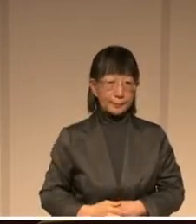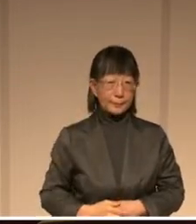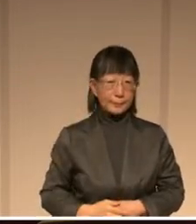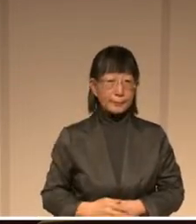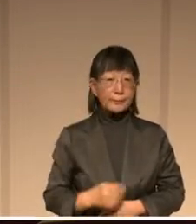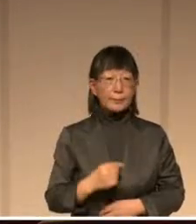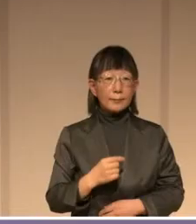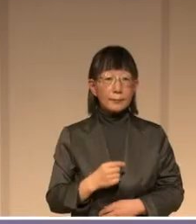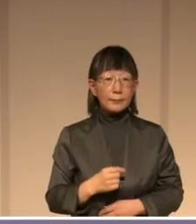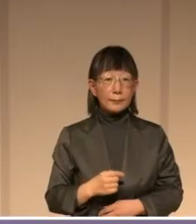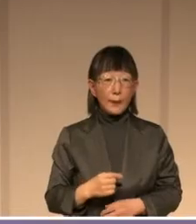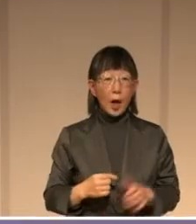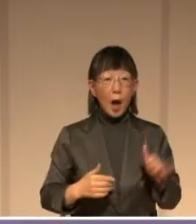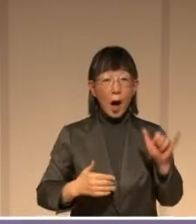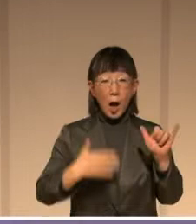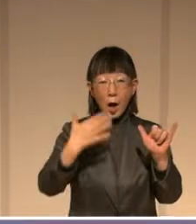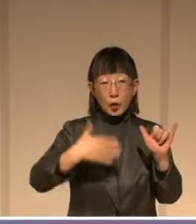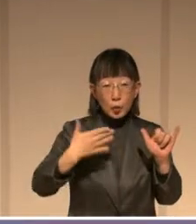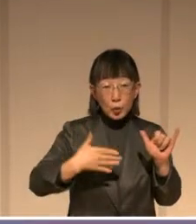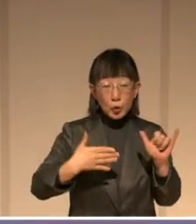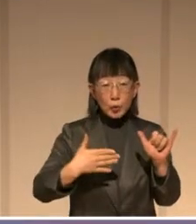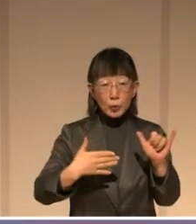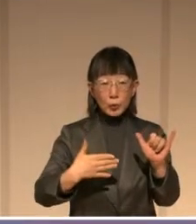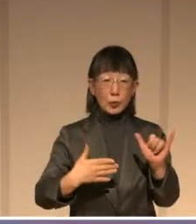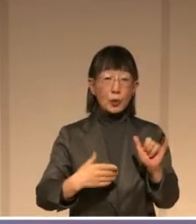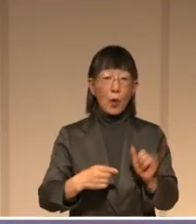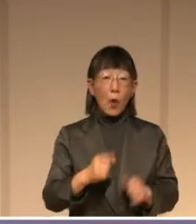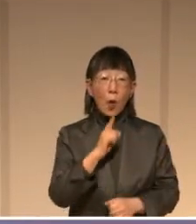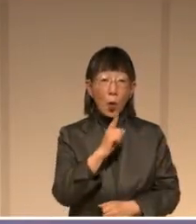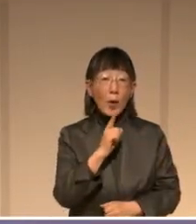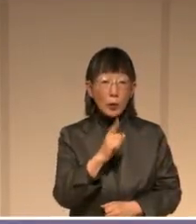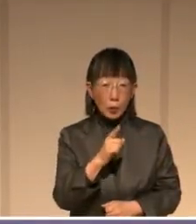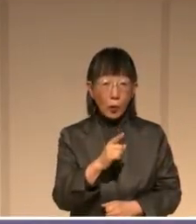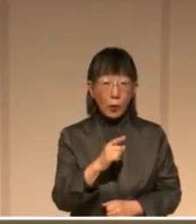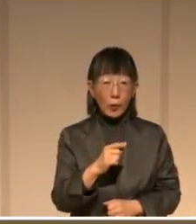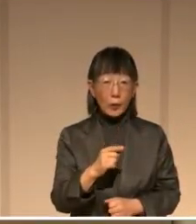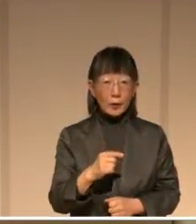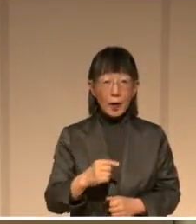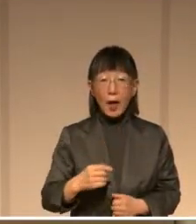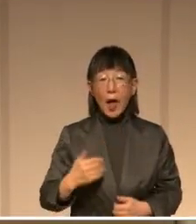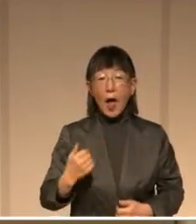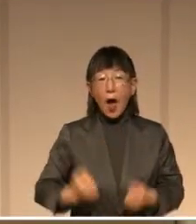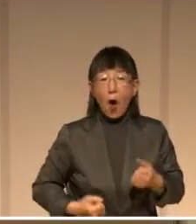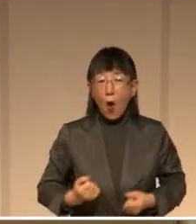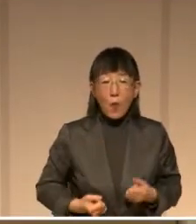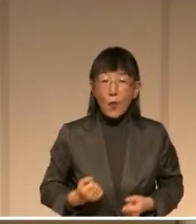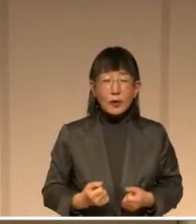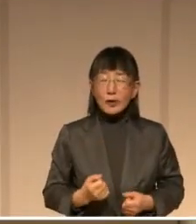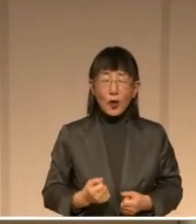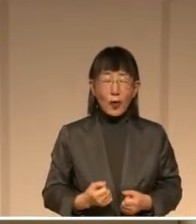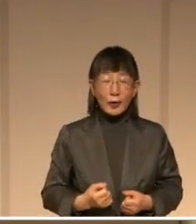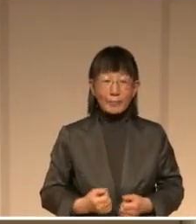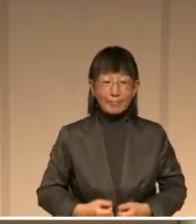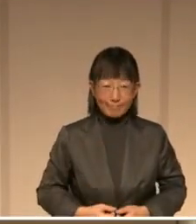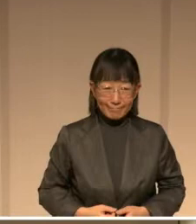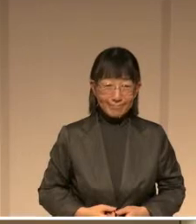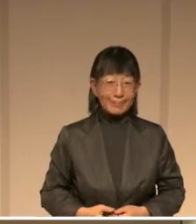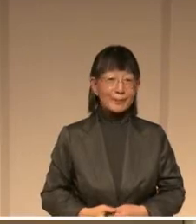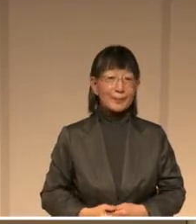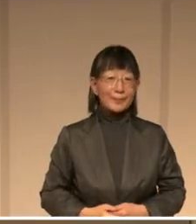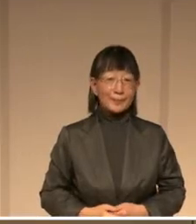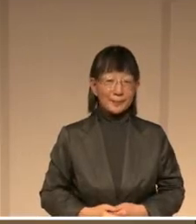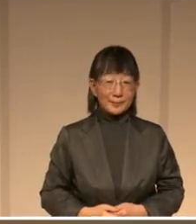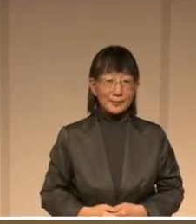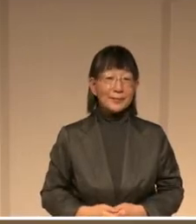ブーブー星ロ過ぎる hereそろそろりゃー